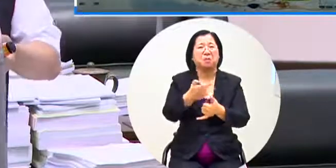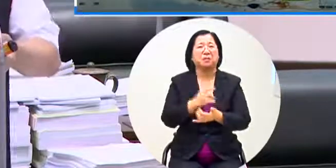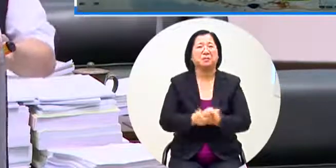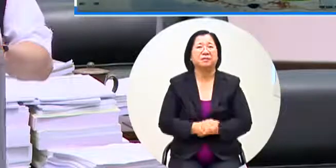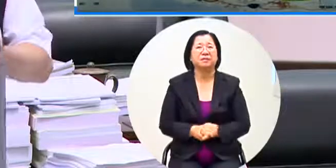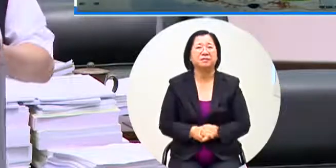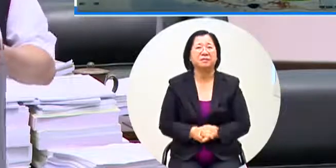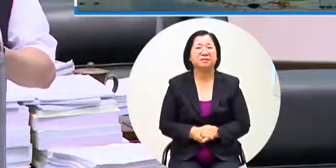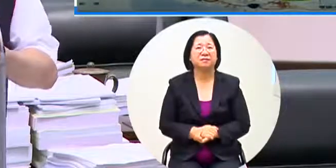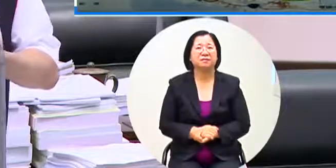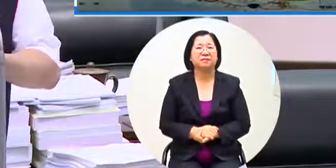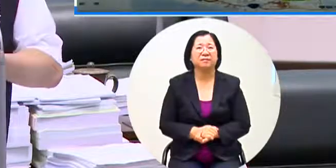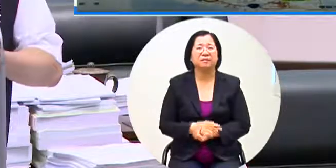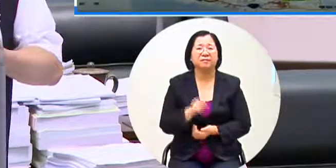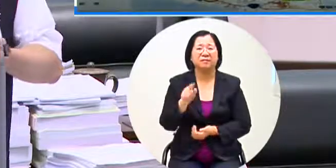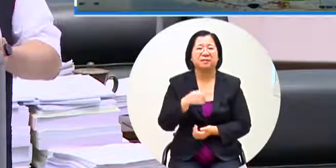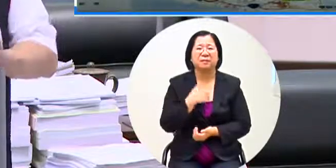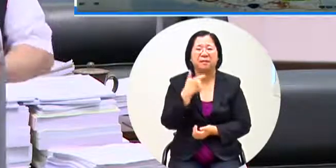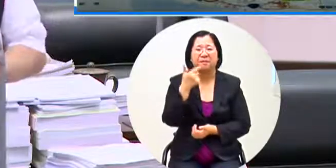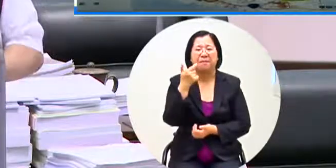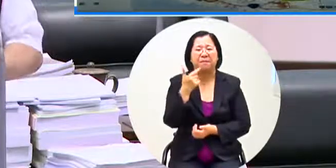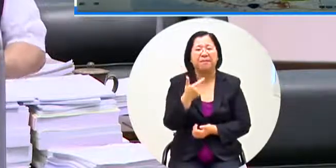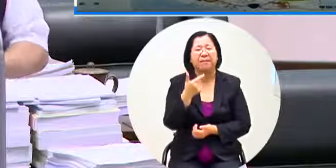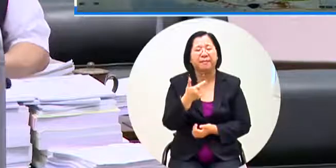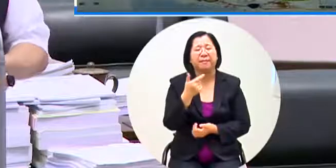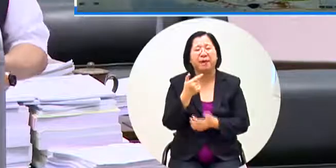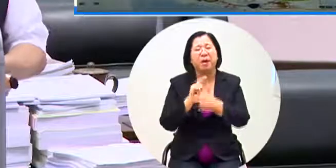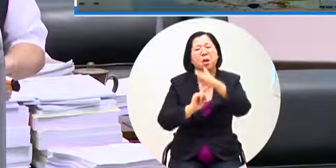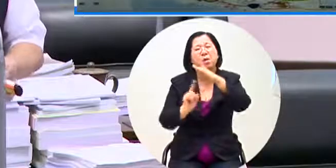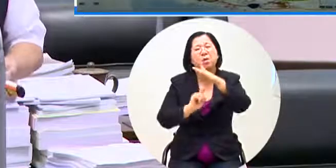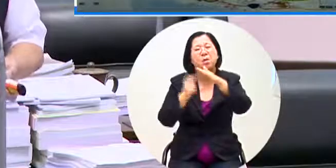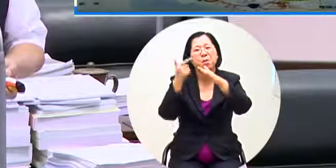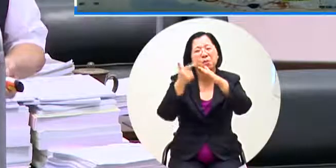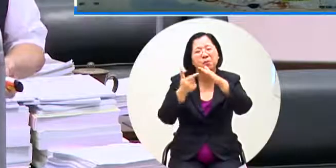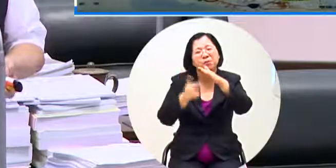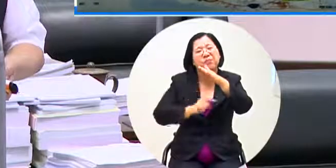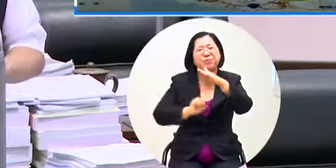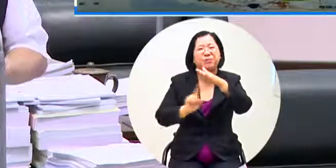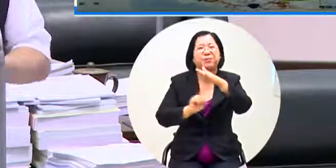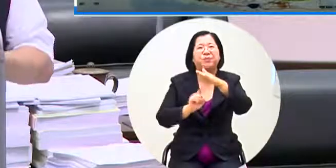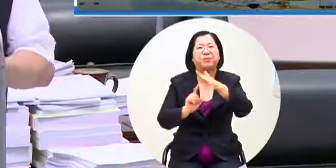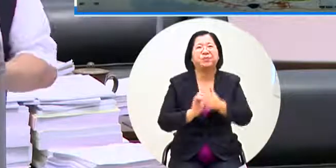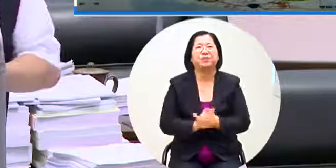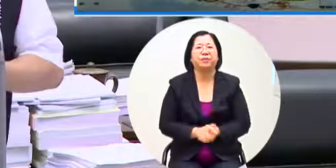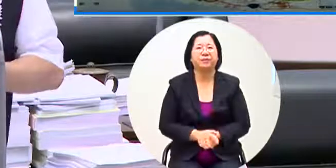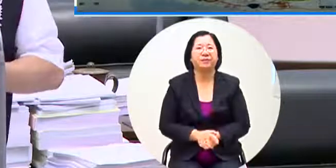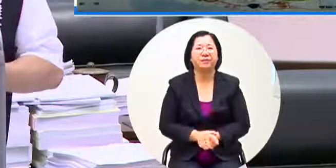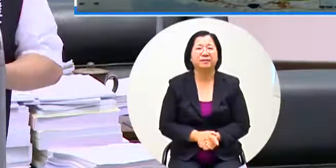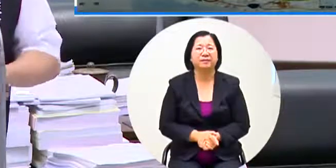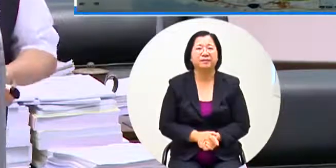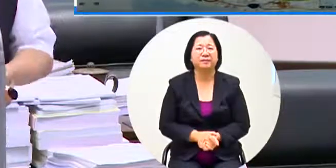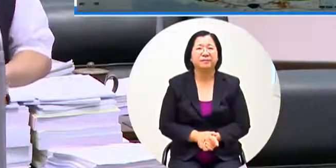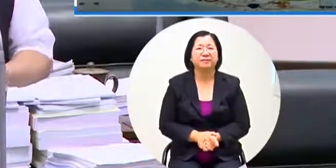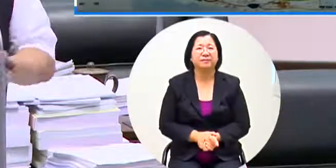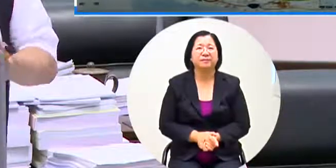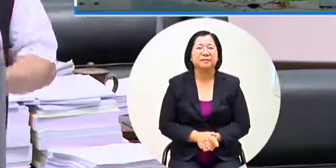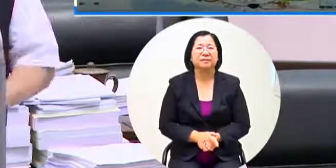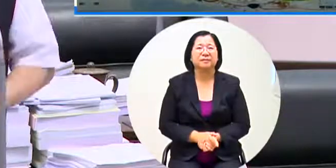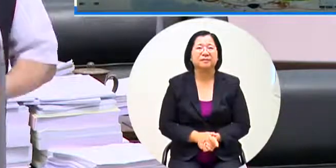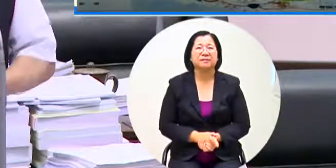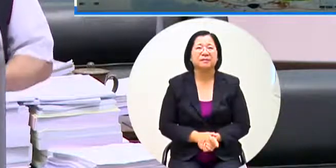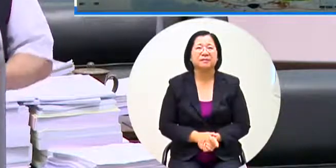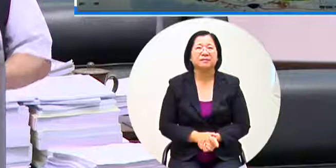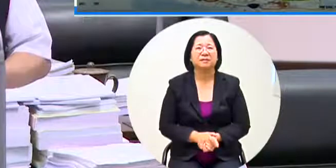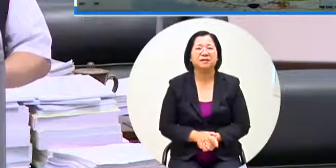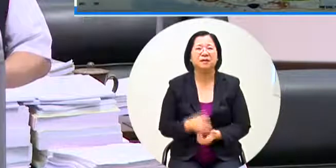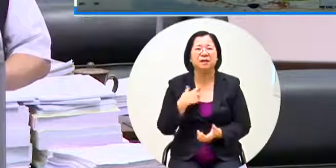速公路、比慢速的道路呀，啊，所以讲一旦卖起咧啦，这多的这